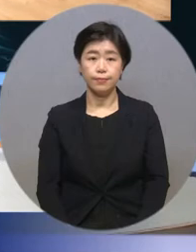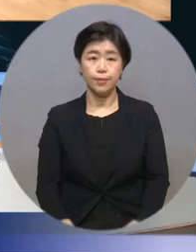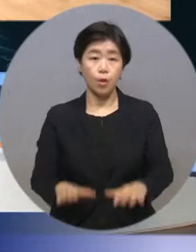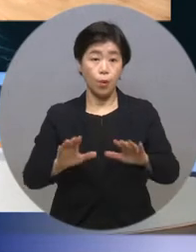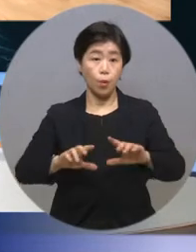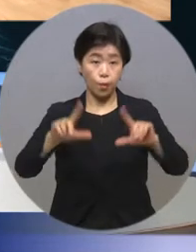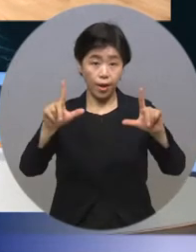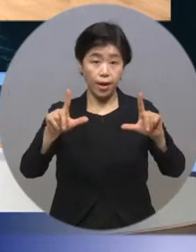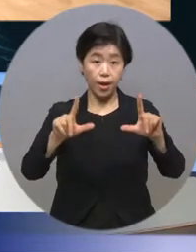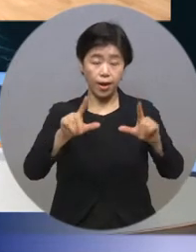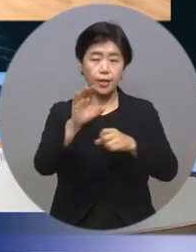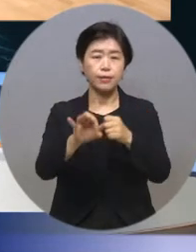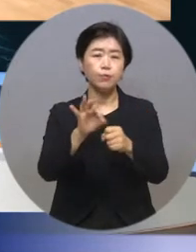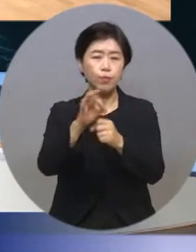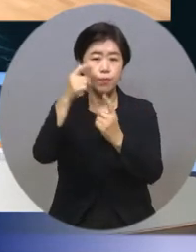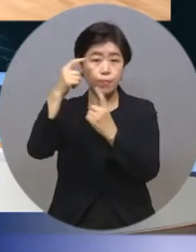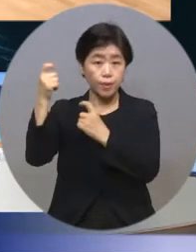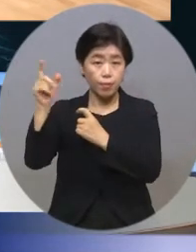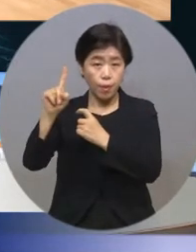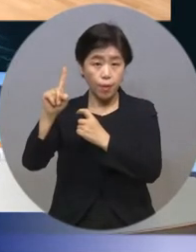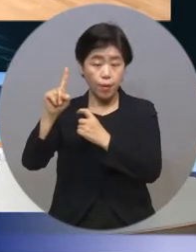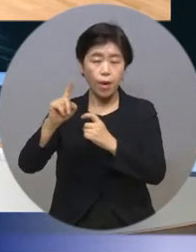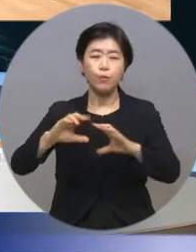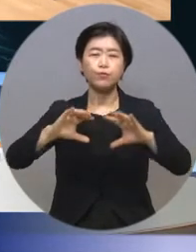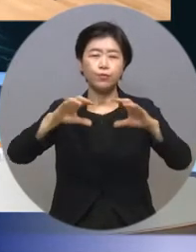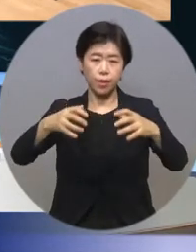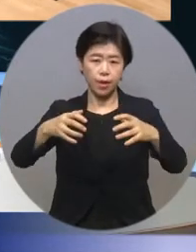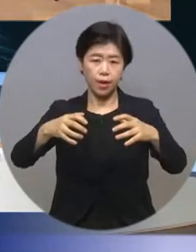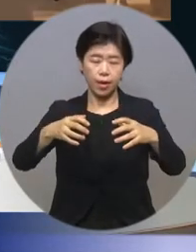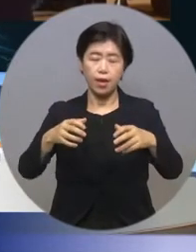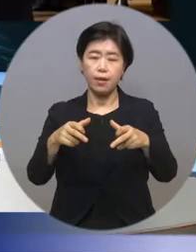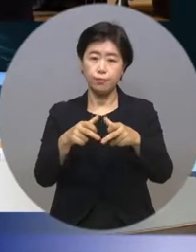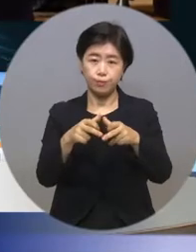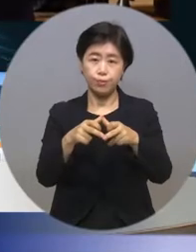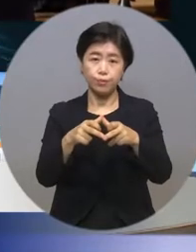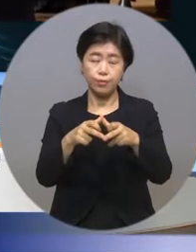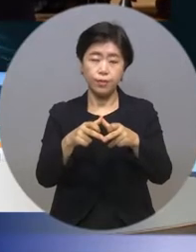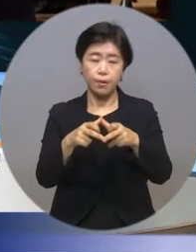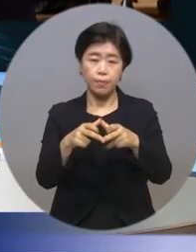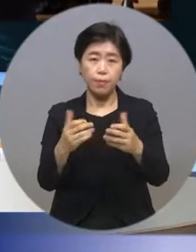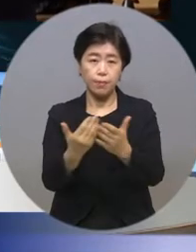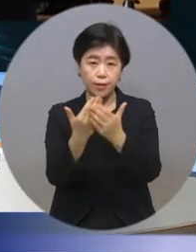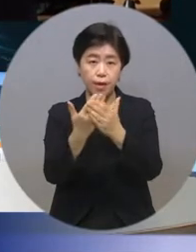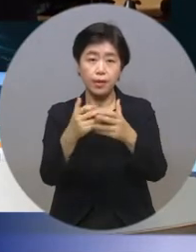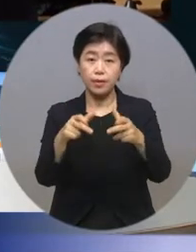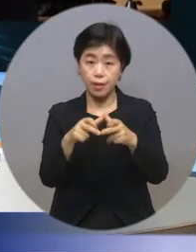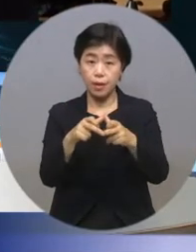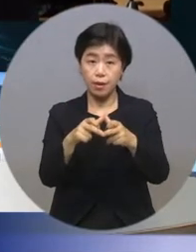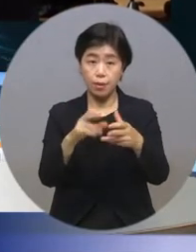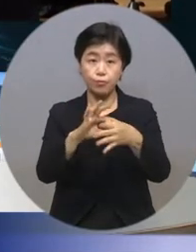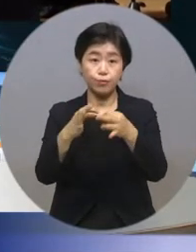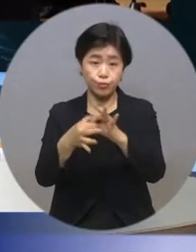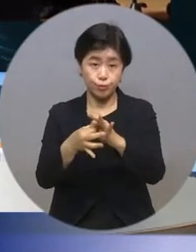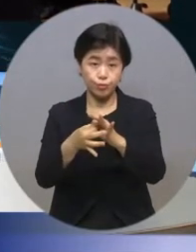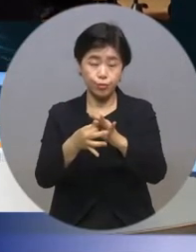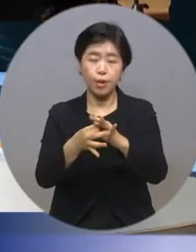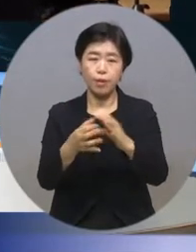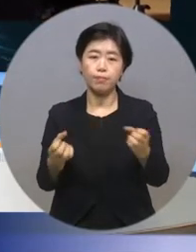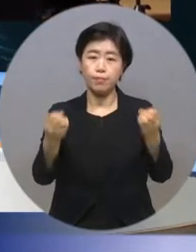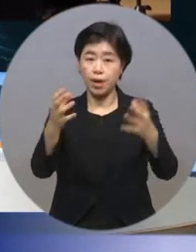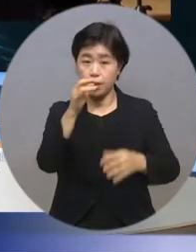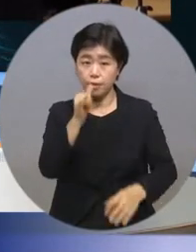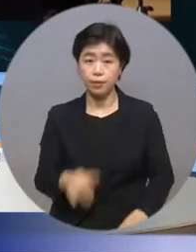올해로 10주년을 맞은 국제 스페셜 뮤직 앤 아트 페스티벌이 강원도 평창에서 열렸습니다. 음악과 미술을